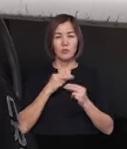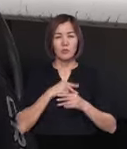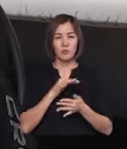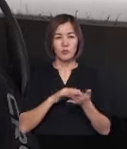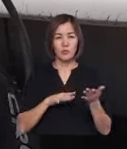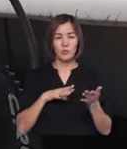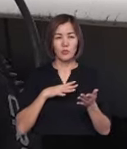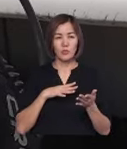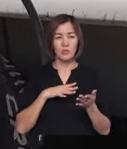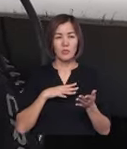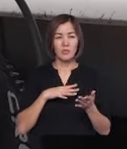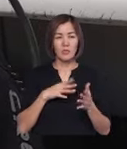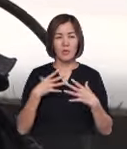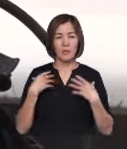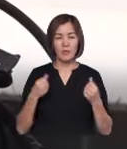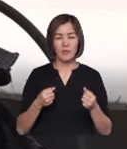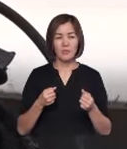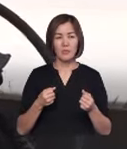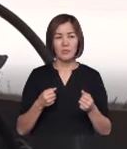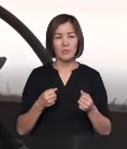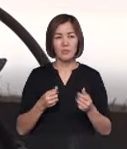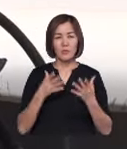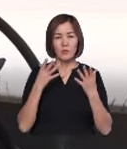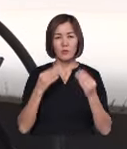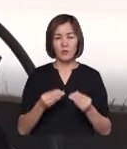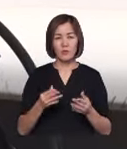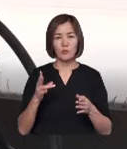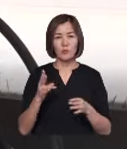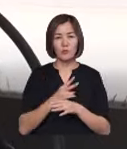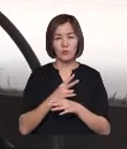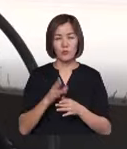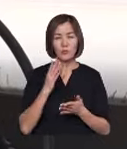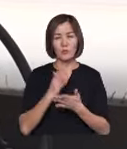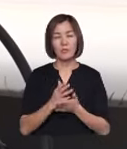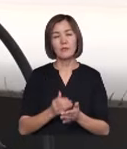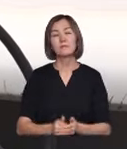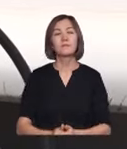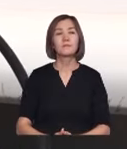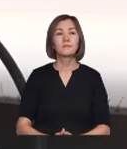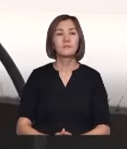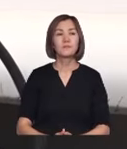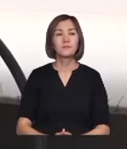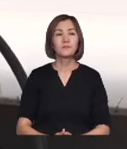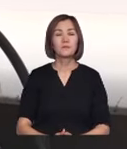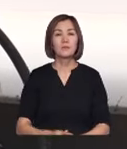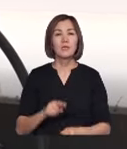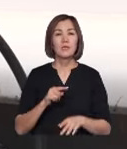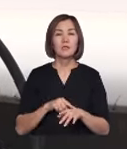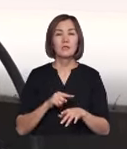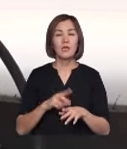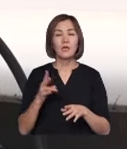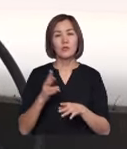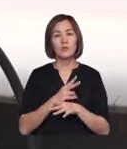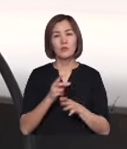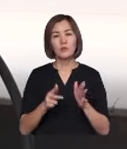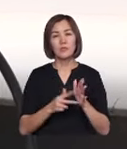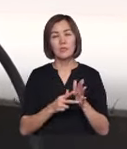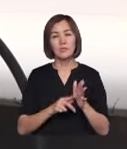жүргізілді, аман есен. Күндізгі патруль және де түнгі патруль бар. Сағат түнгі патруль